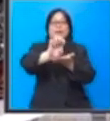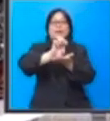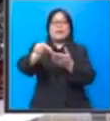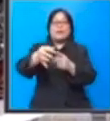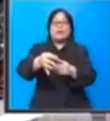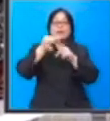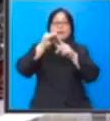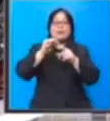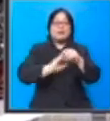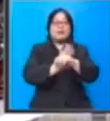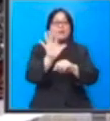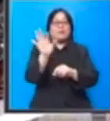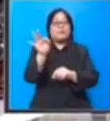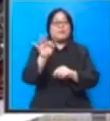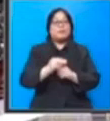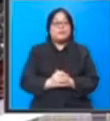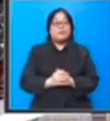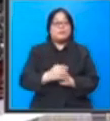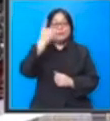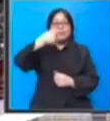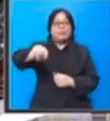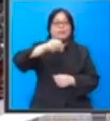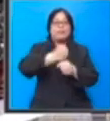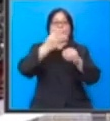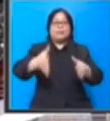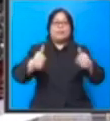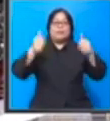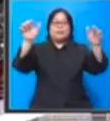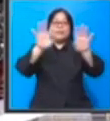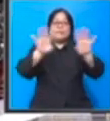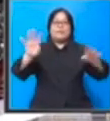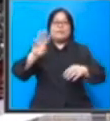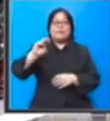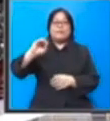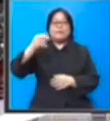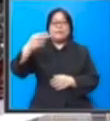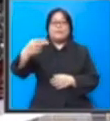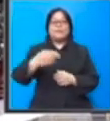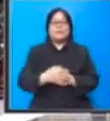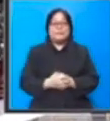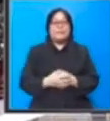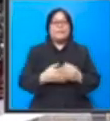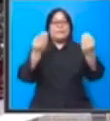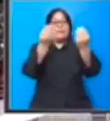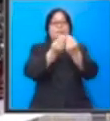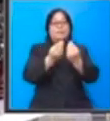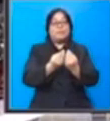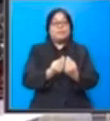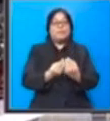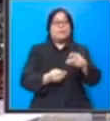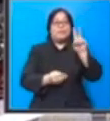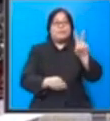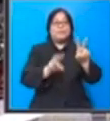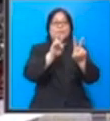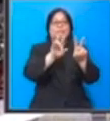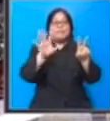khas COVID-19 kepada petugas barisan hadapan Kementerian Kesihatan yang berjumlah